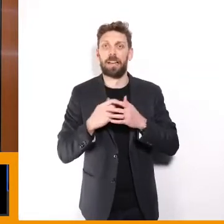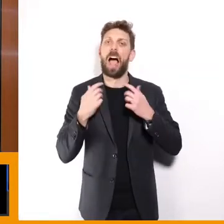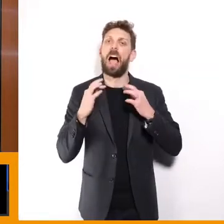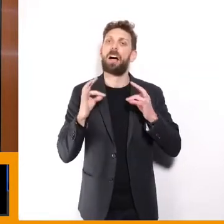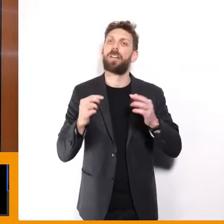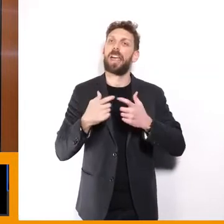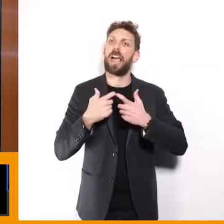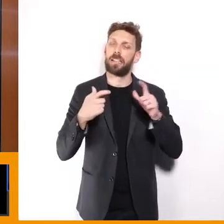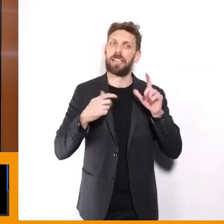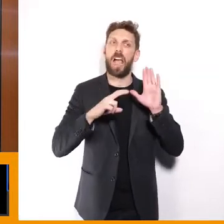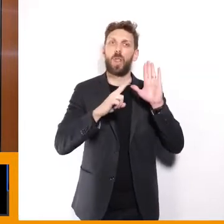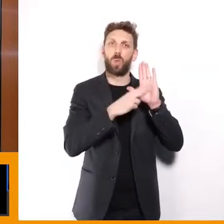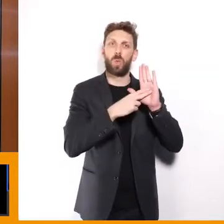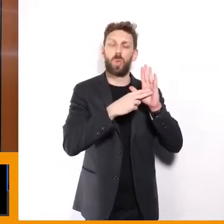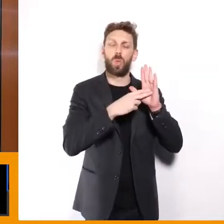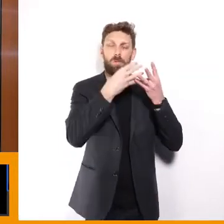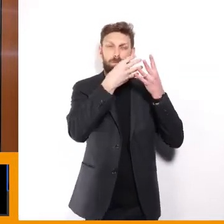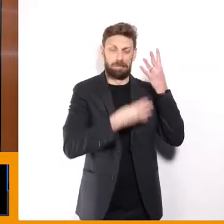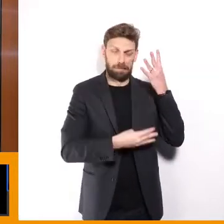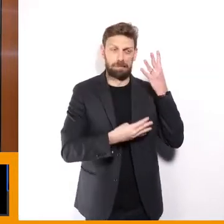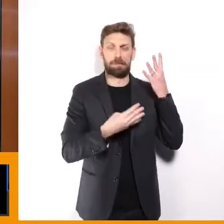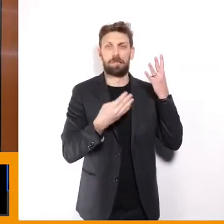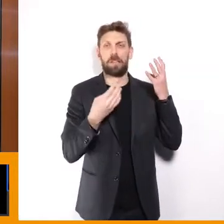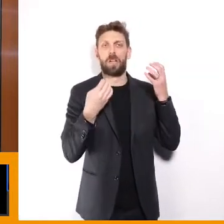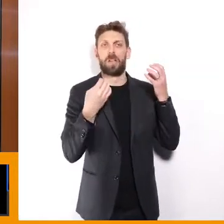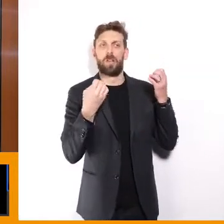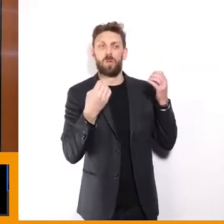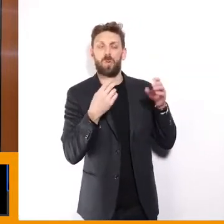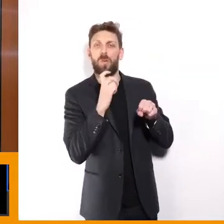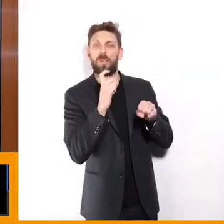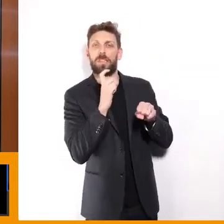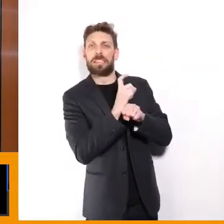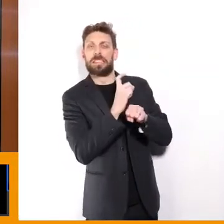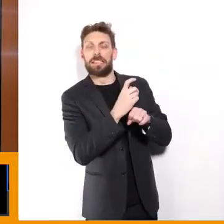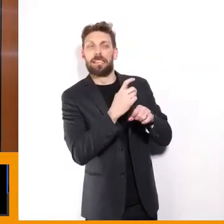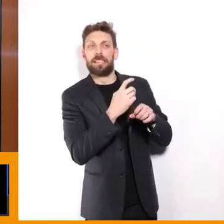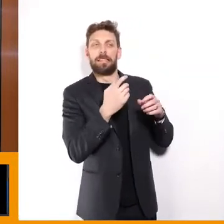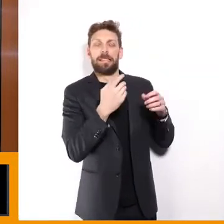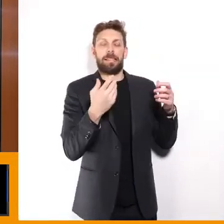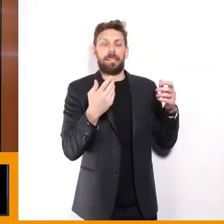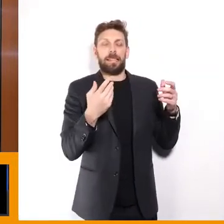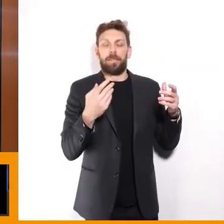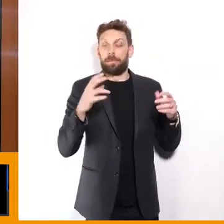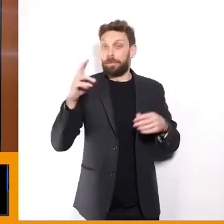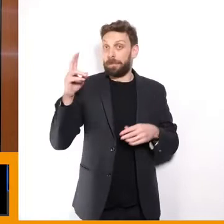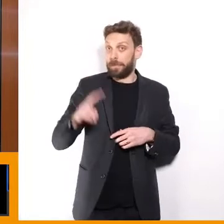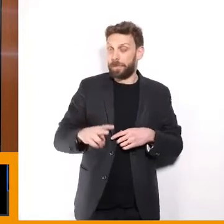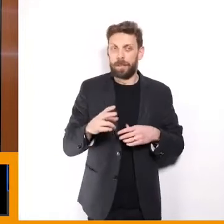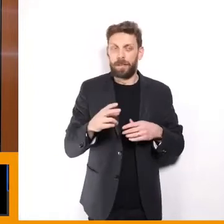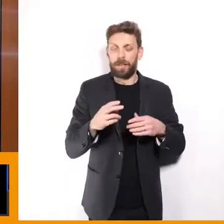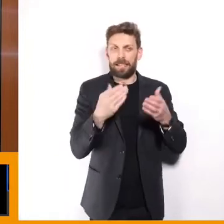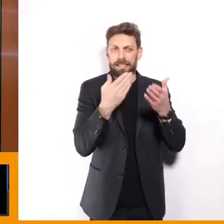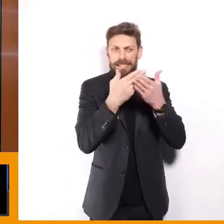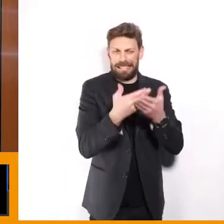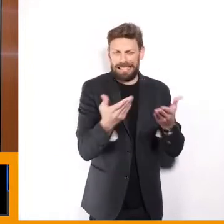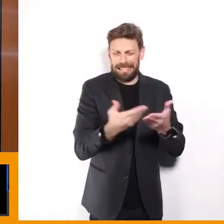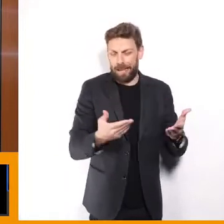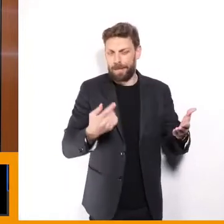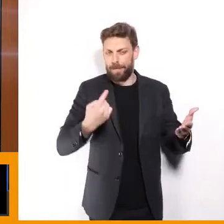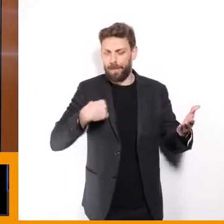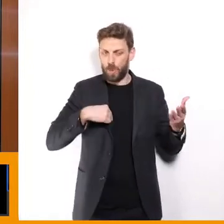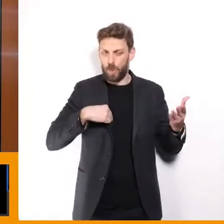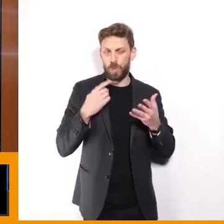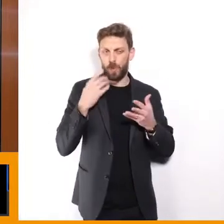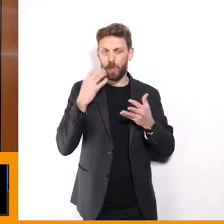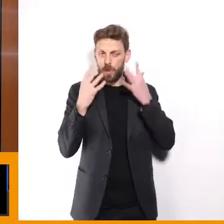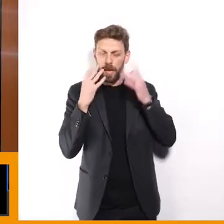parfois critiquées, mais donc on craint sur ce choc de simplification, d'où la question que nous lui avons posée.